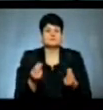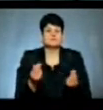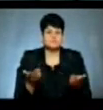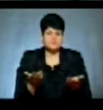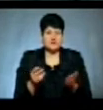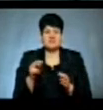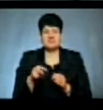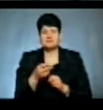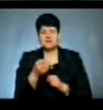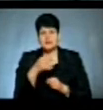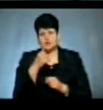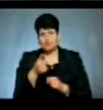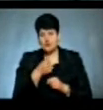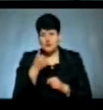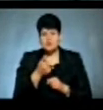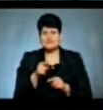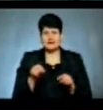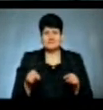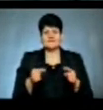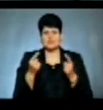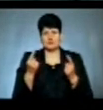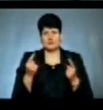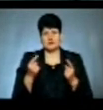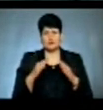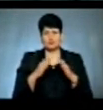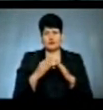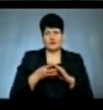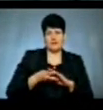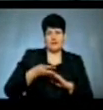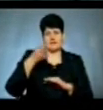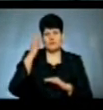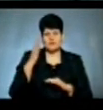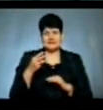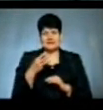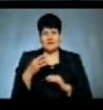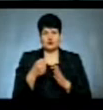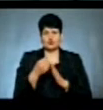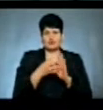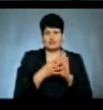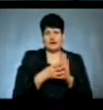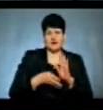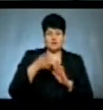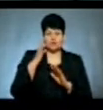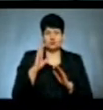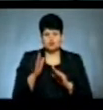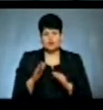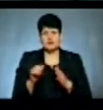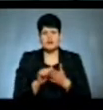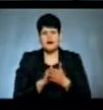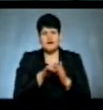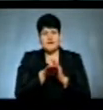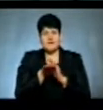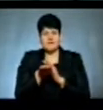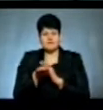У 2015 році їх відновили. Будинок 9-поверховий, з 3 по 9 поверх будуть розміщуватися архівні